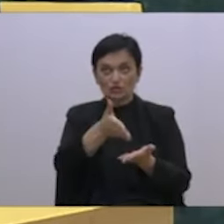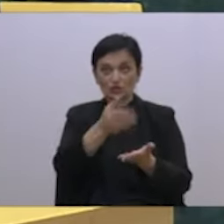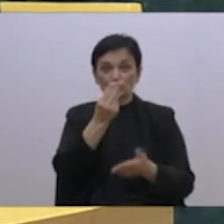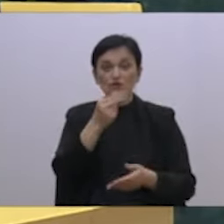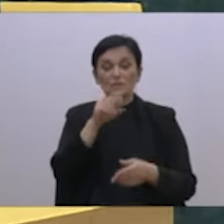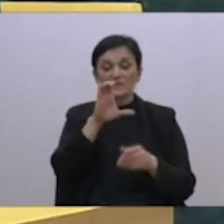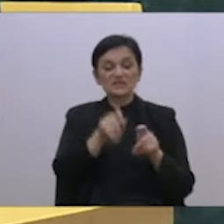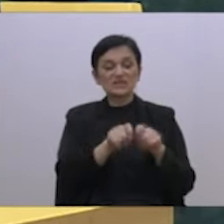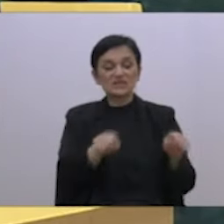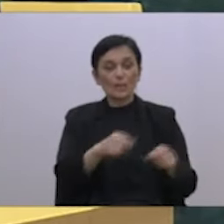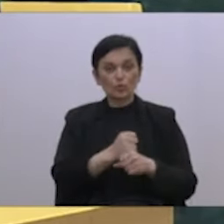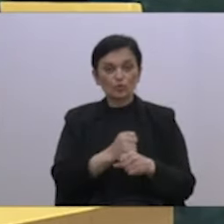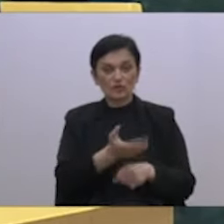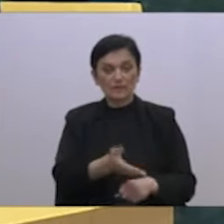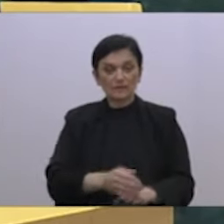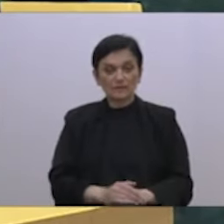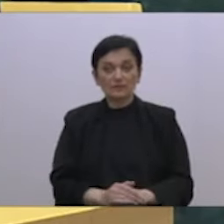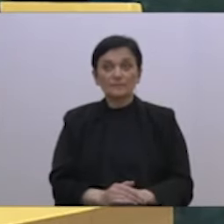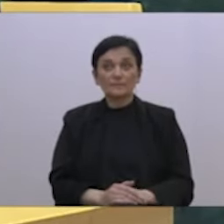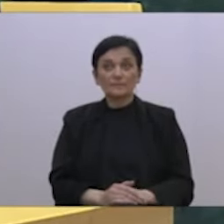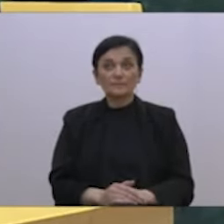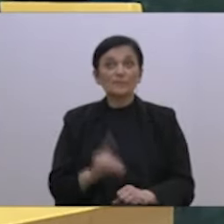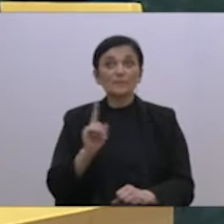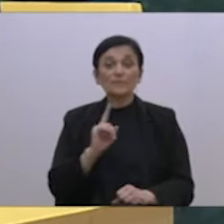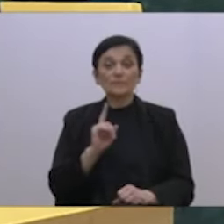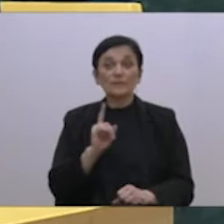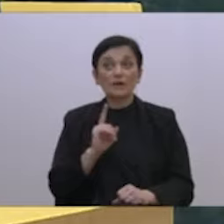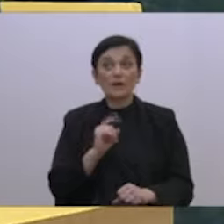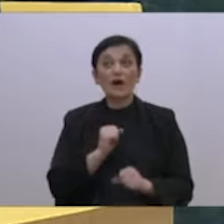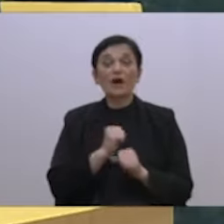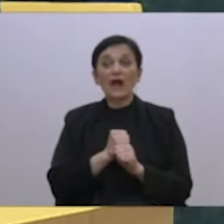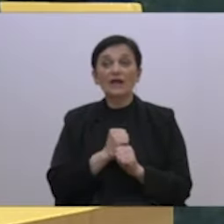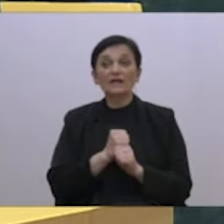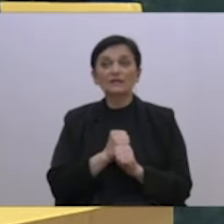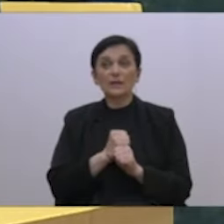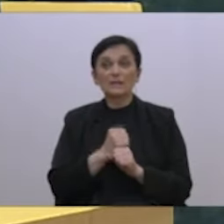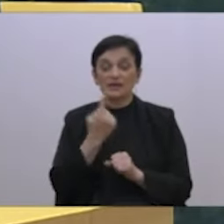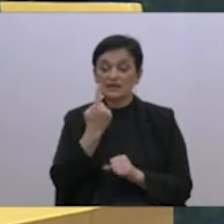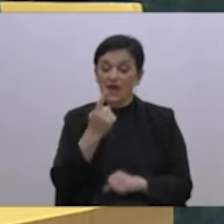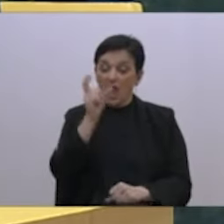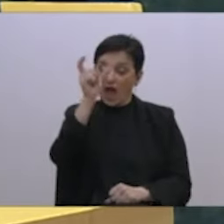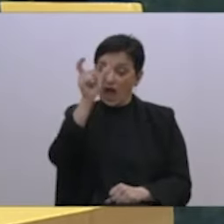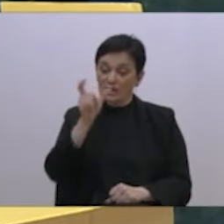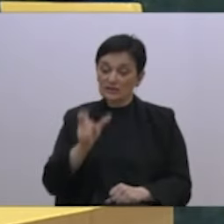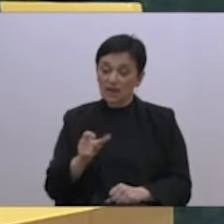შეპესეს დაფუძნებით. ანუ აკეთებთ ერთი